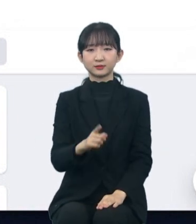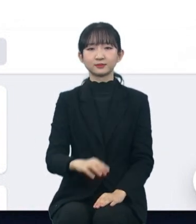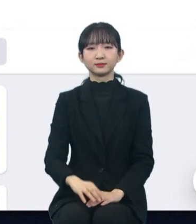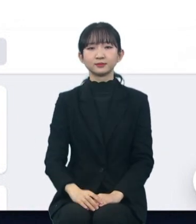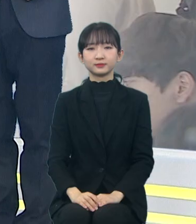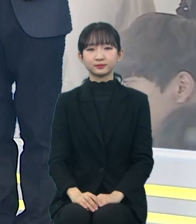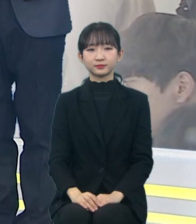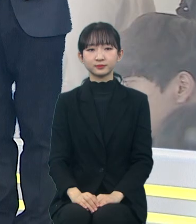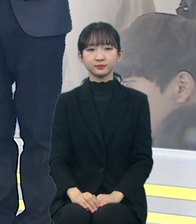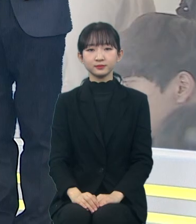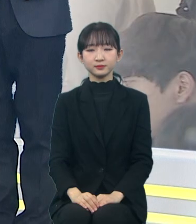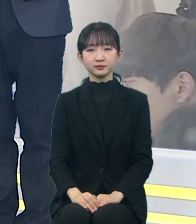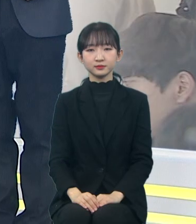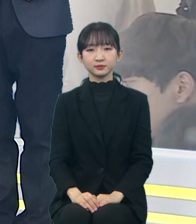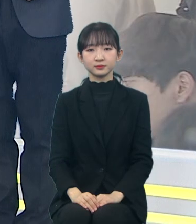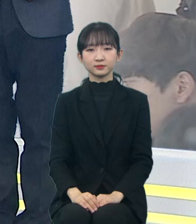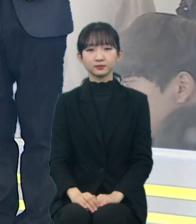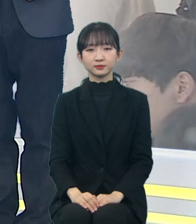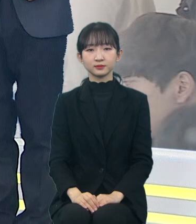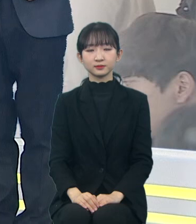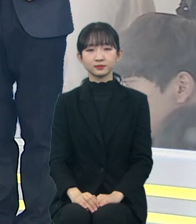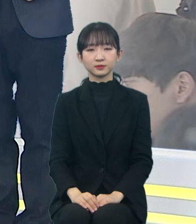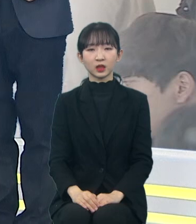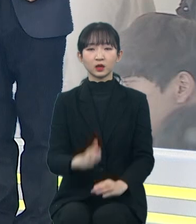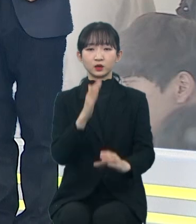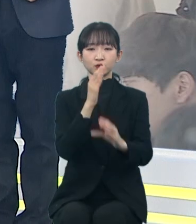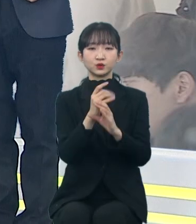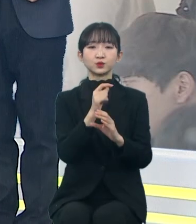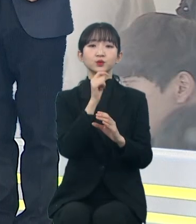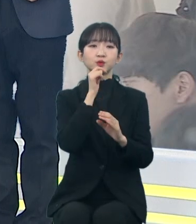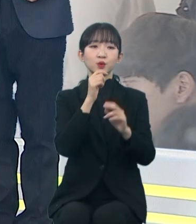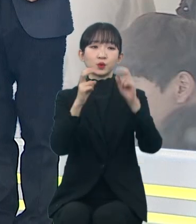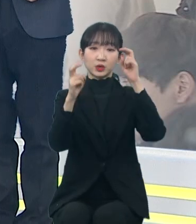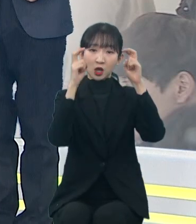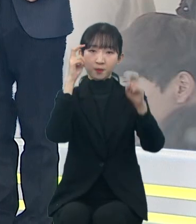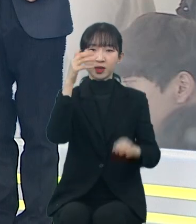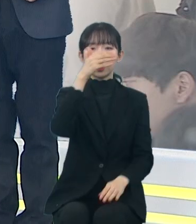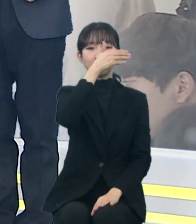이영구입니다. 인천시가 중소 중견기업